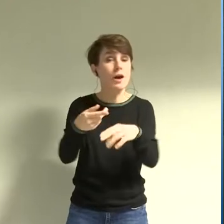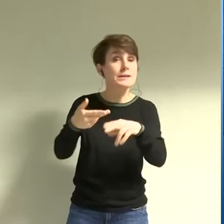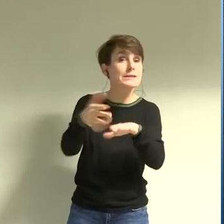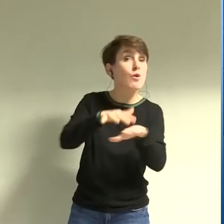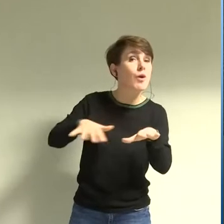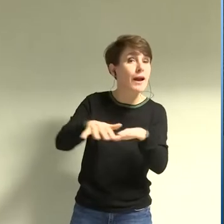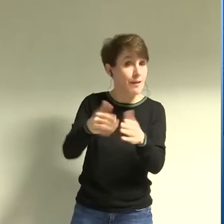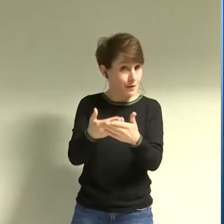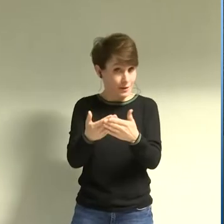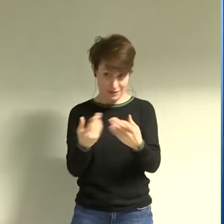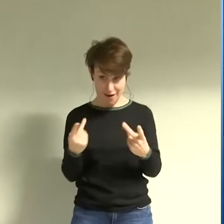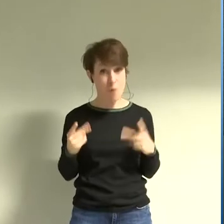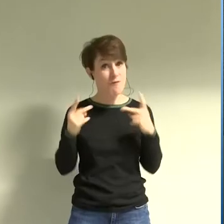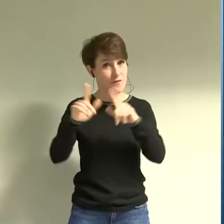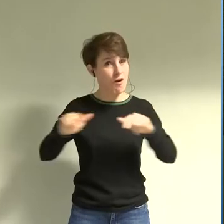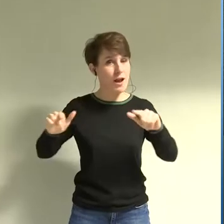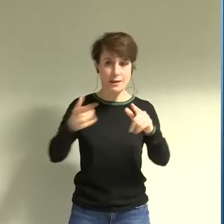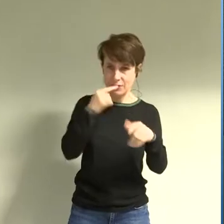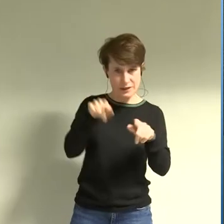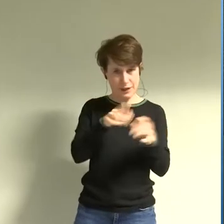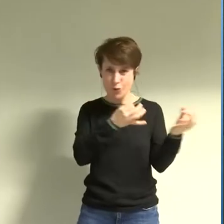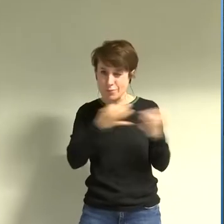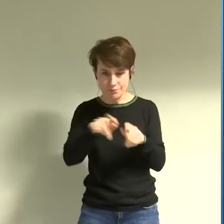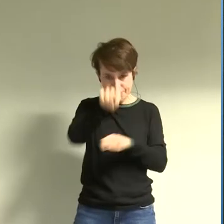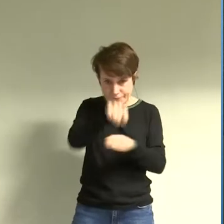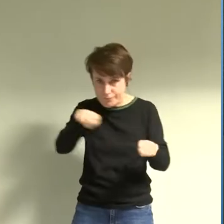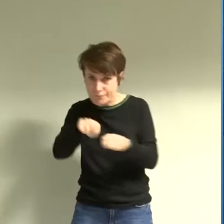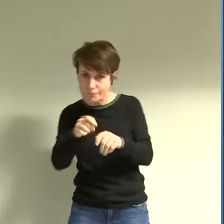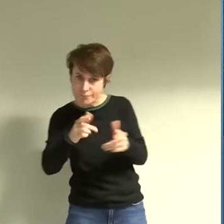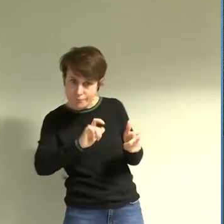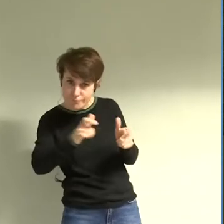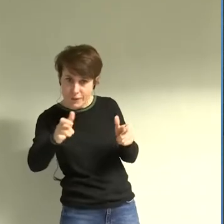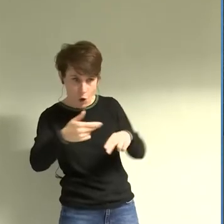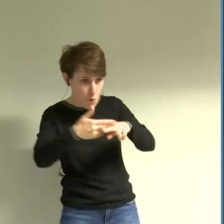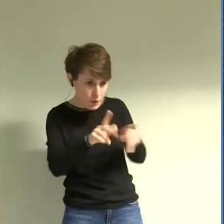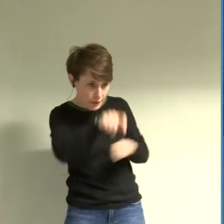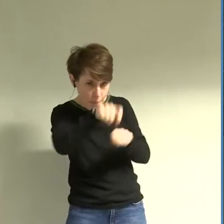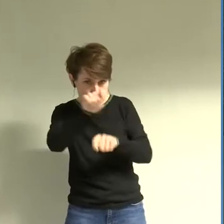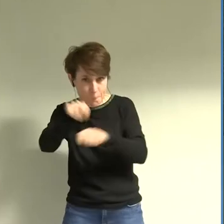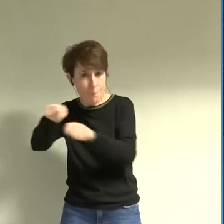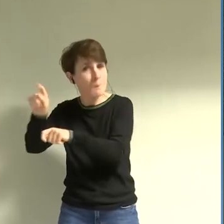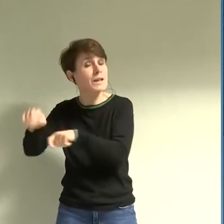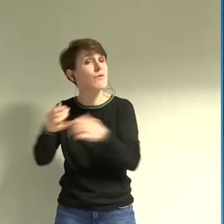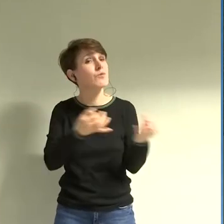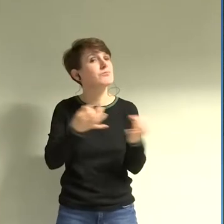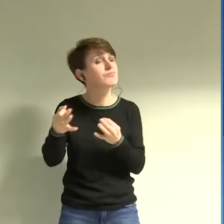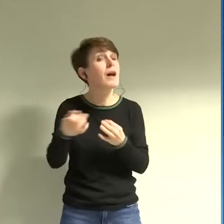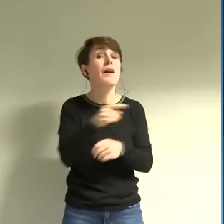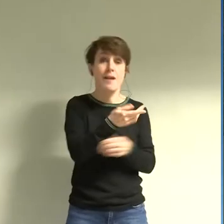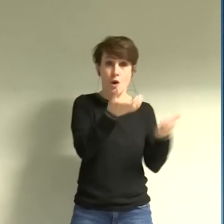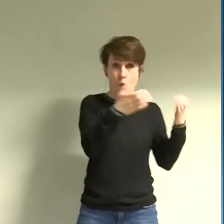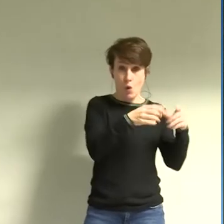et vivantes sont suivis implique de poursuivre l'évaluation permanente des dispositifs existants cette commission doit pouvoir continuer